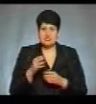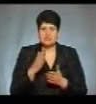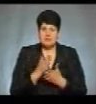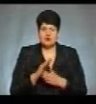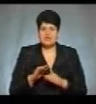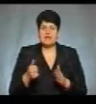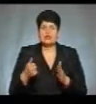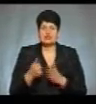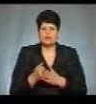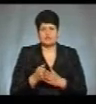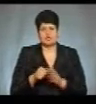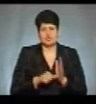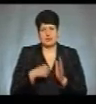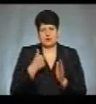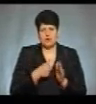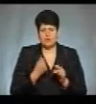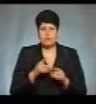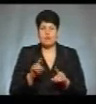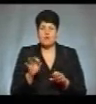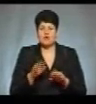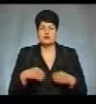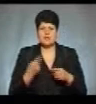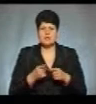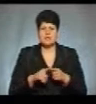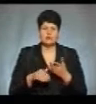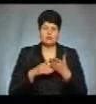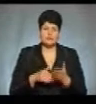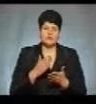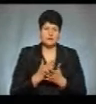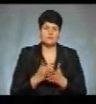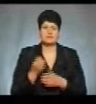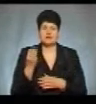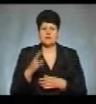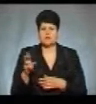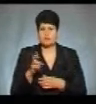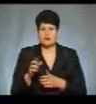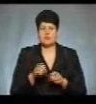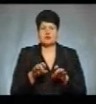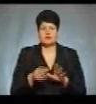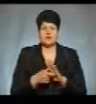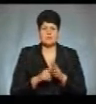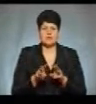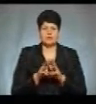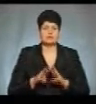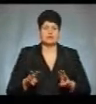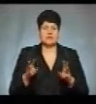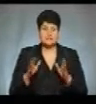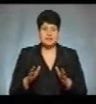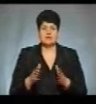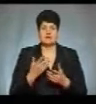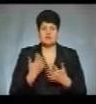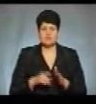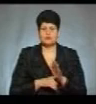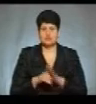років. Про надання такої допомоги йдеться у постанові Кабінету міністрів України від 13 березня 2019 року. Набрала